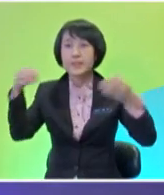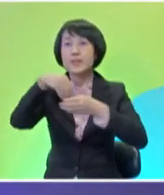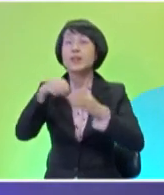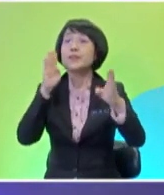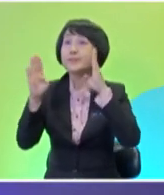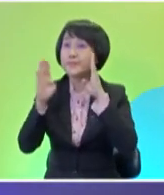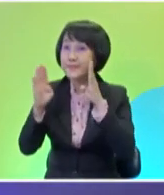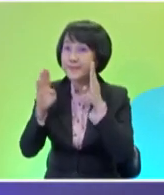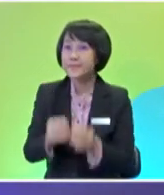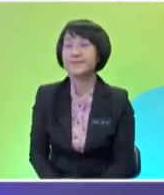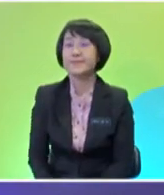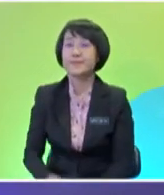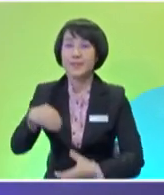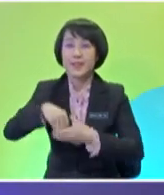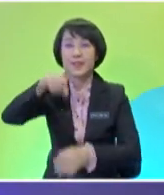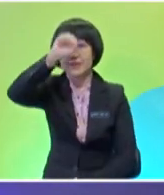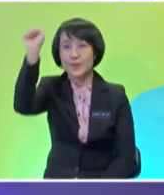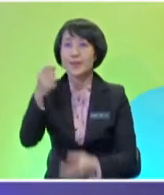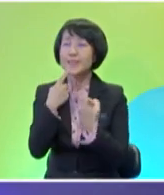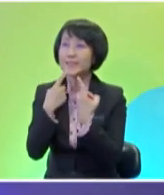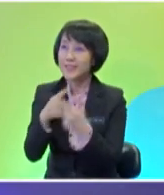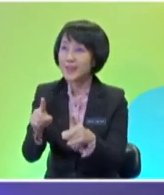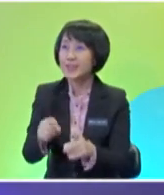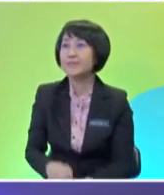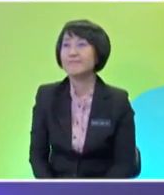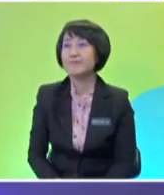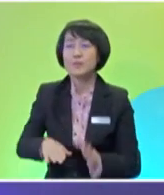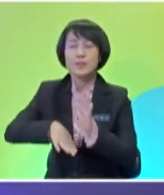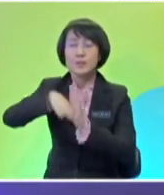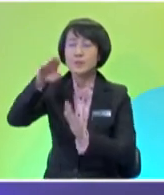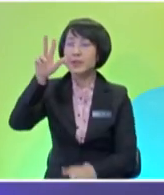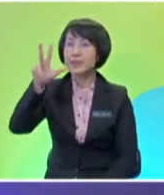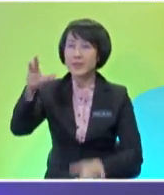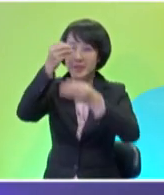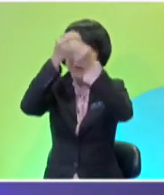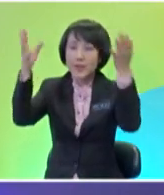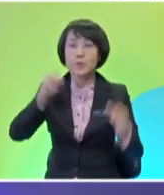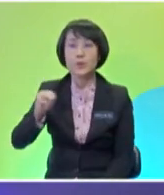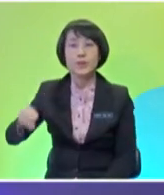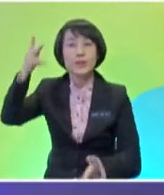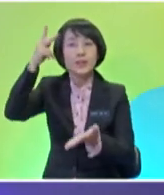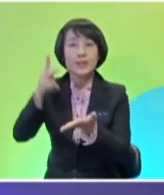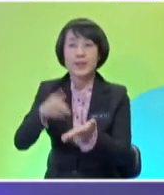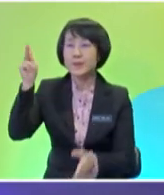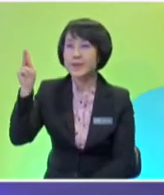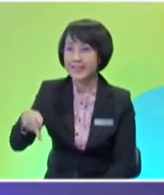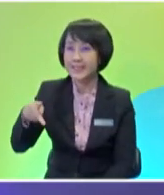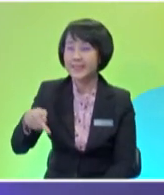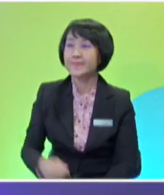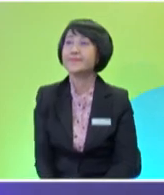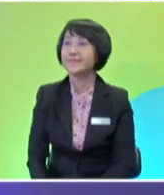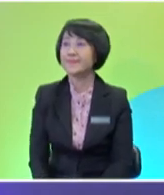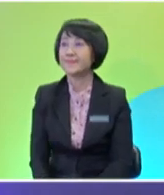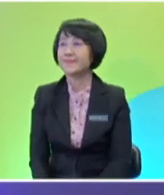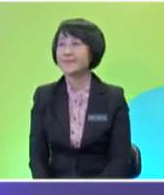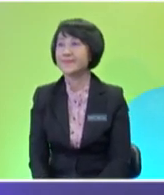dan dalam soal jawab tadi pun lebih daripada tiga maklumatnya murid-murid telah kenal pasti jadi Kenapa